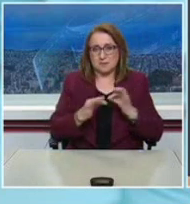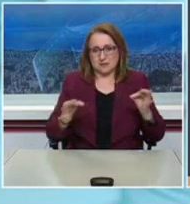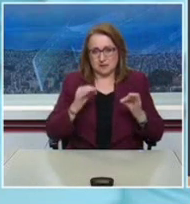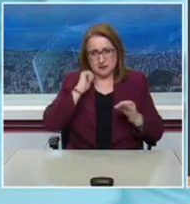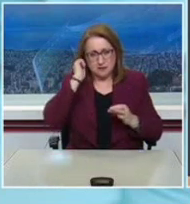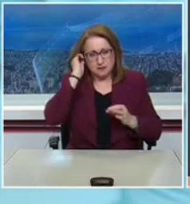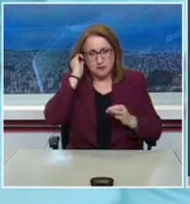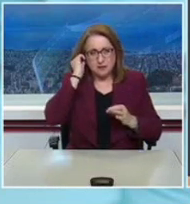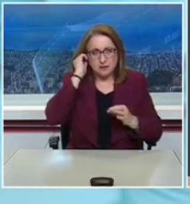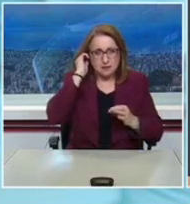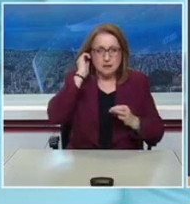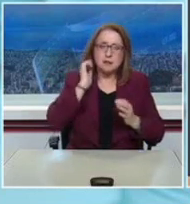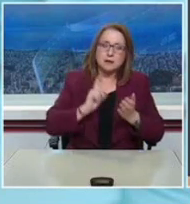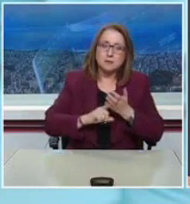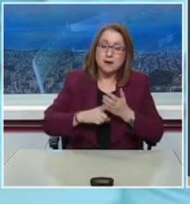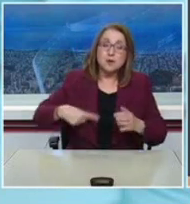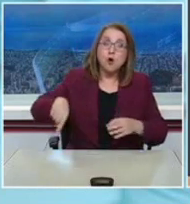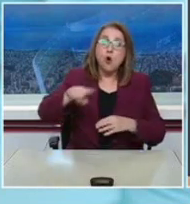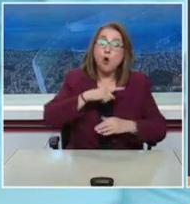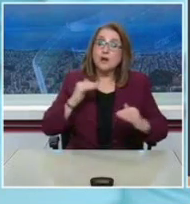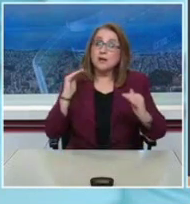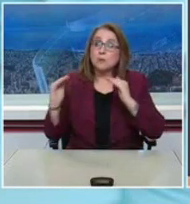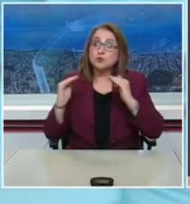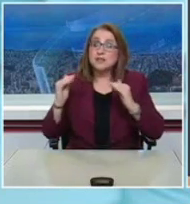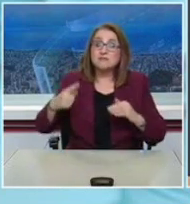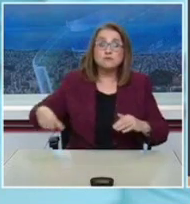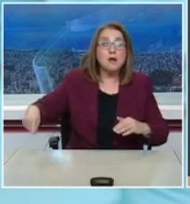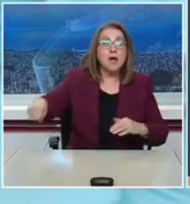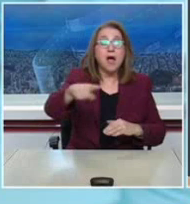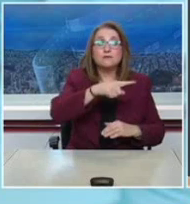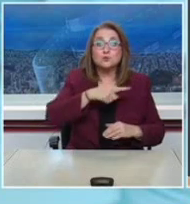ευάλωτους συμπολίτες, συνταξιδιώτες μας, στο ταξίδι της ζωής.